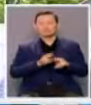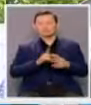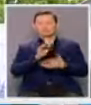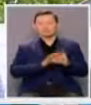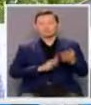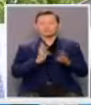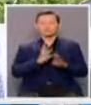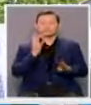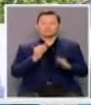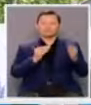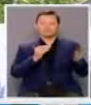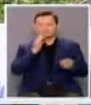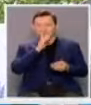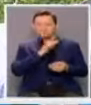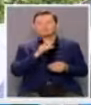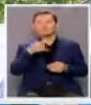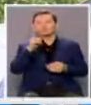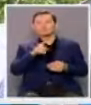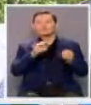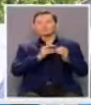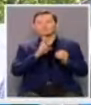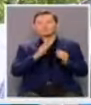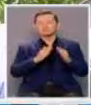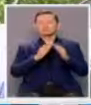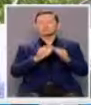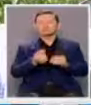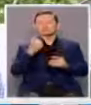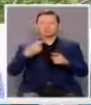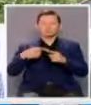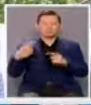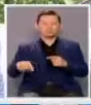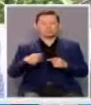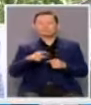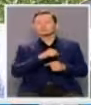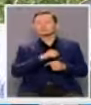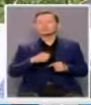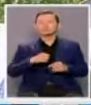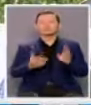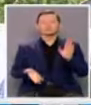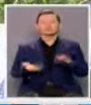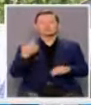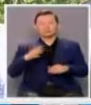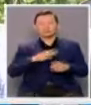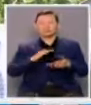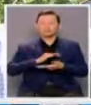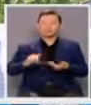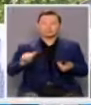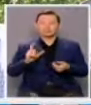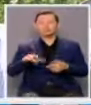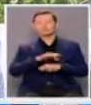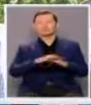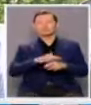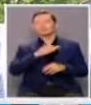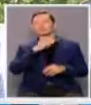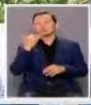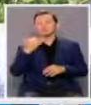можем поставить в очередь. Ну а житель 10-й квартиры получил дом в другом месте. В свое время он предлагал вызвать экспертов, но жители не смогли